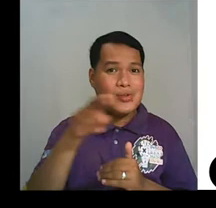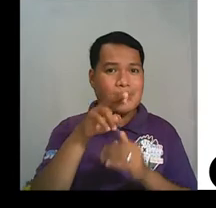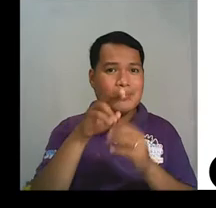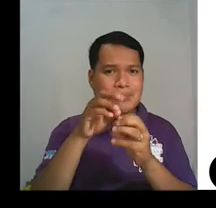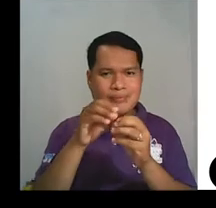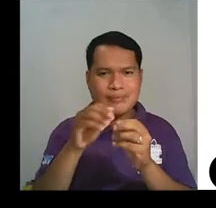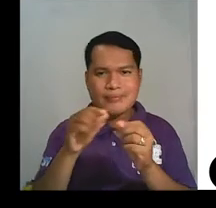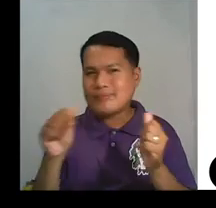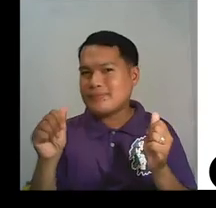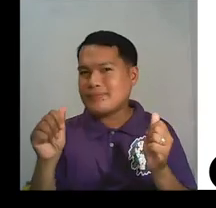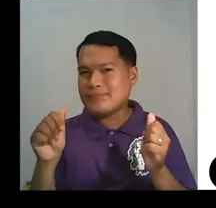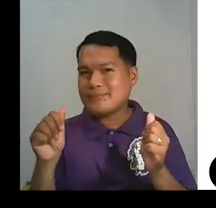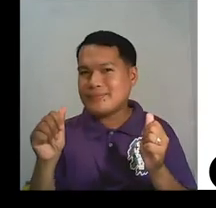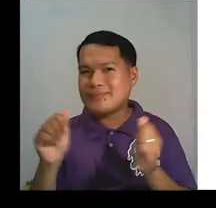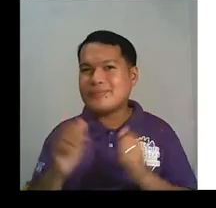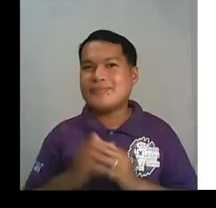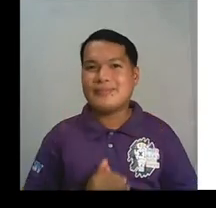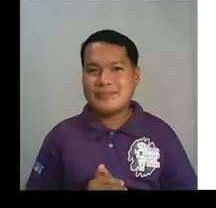iteration.